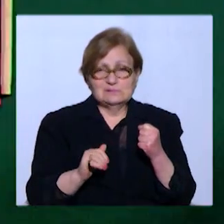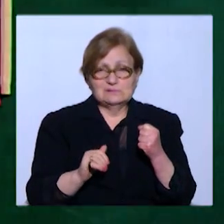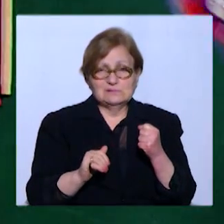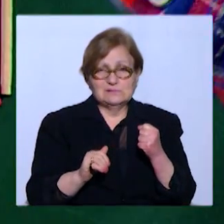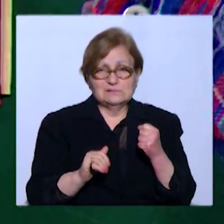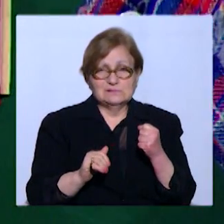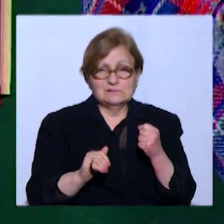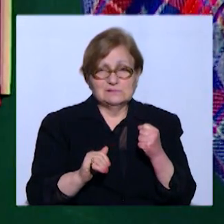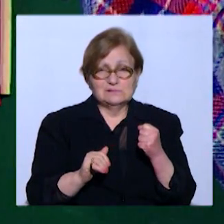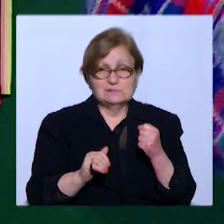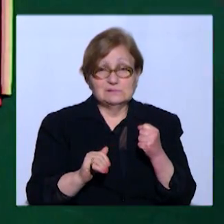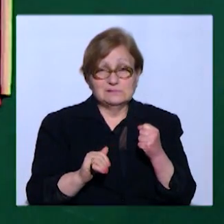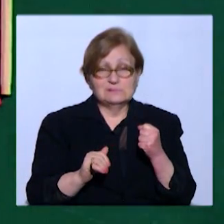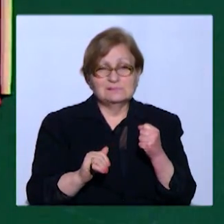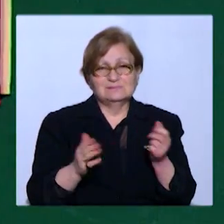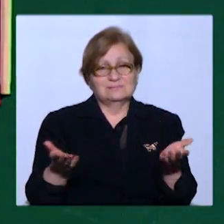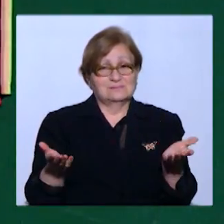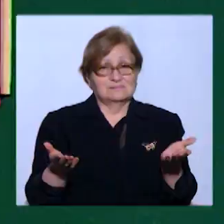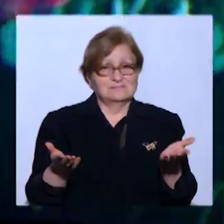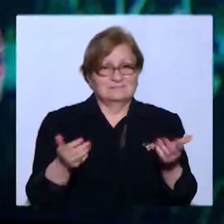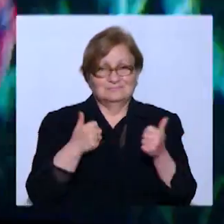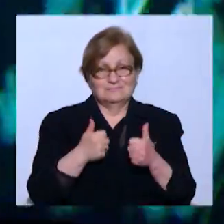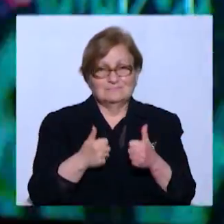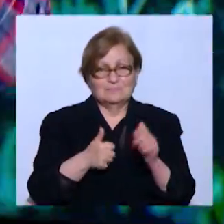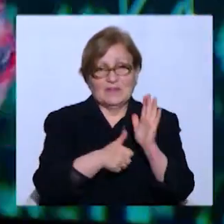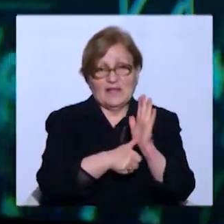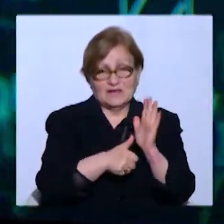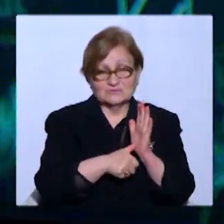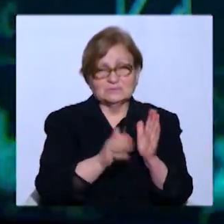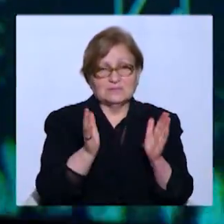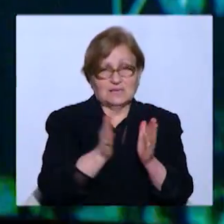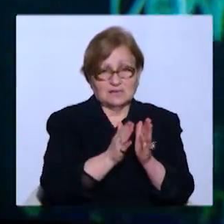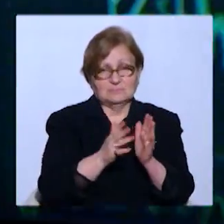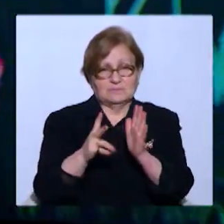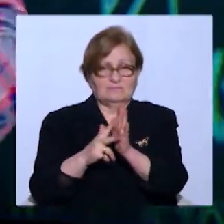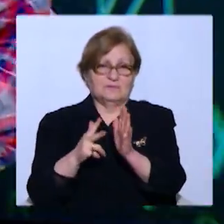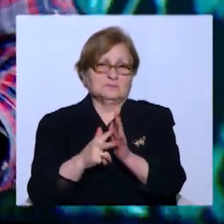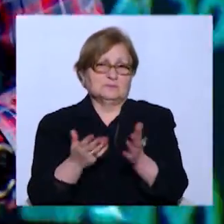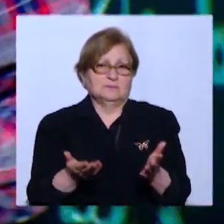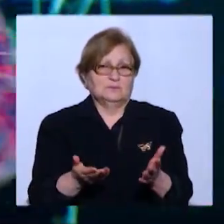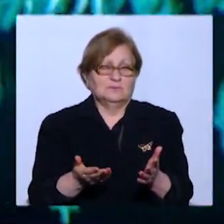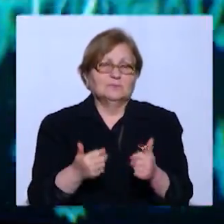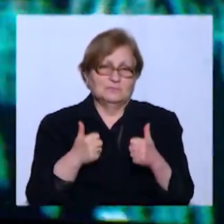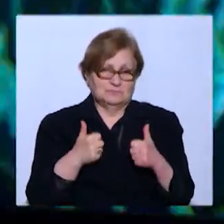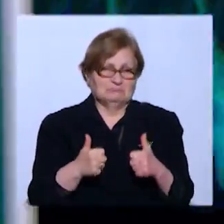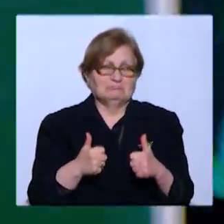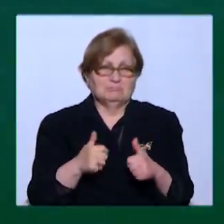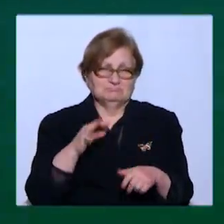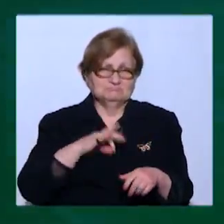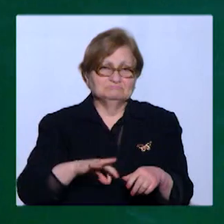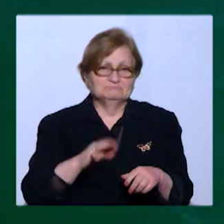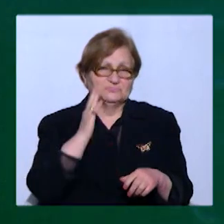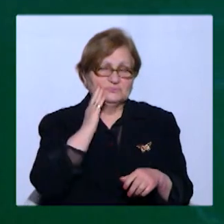რო გადმოვიტანო. ოო, გამოვიდა 6 ნაკლებია 8-ზე. ესეც მოვინიშნოთ.